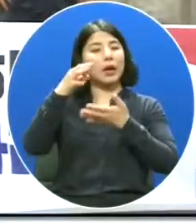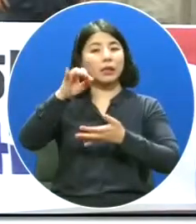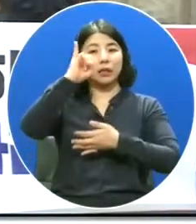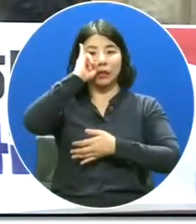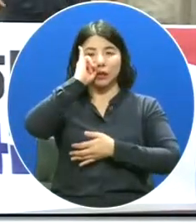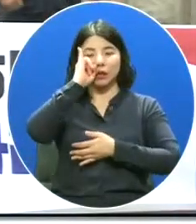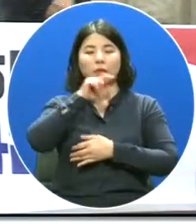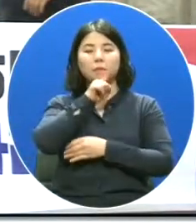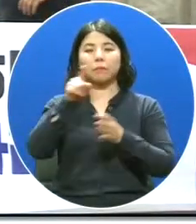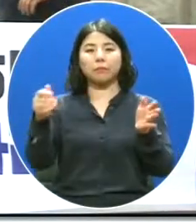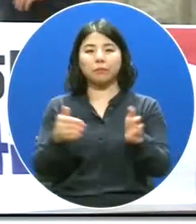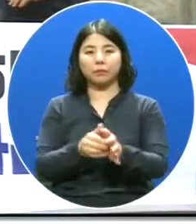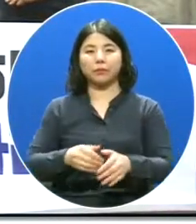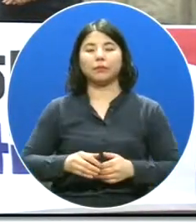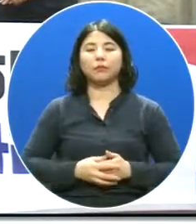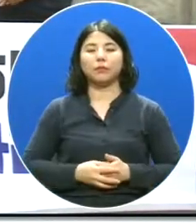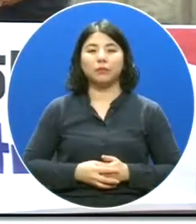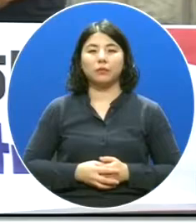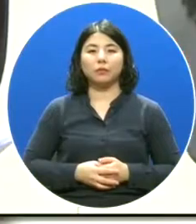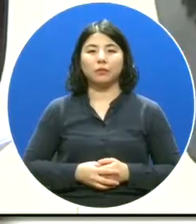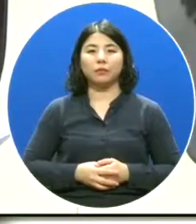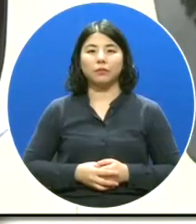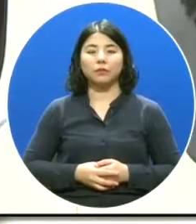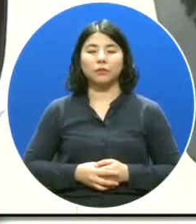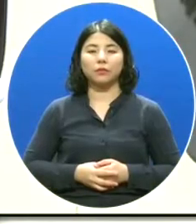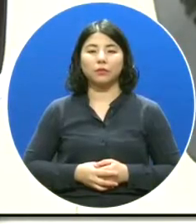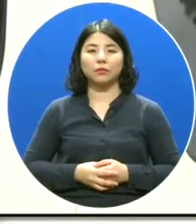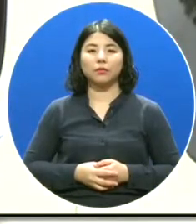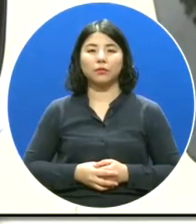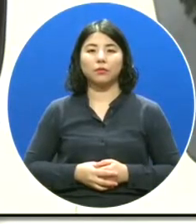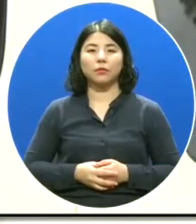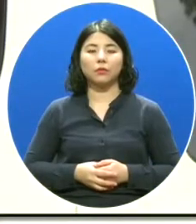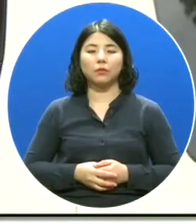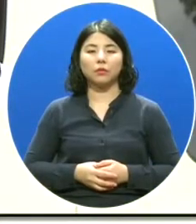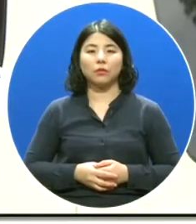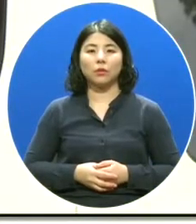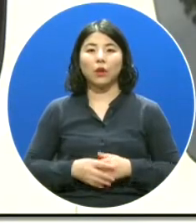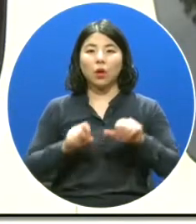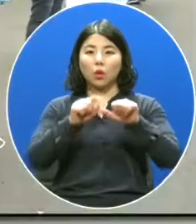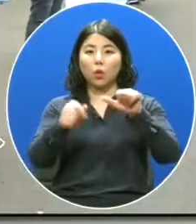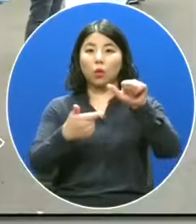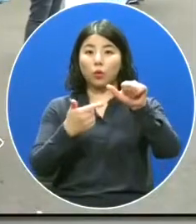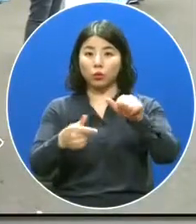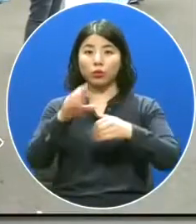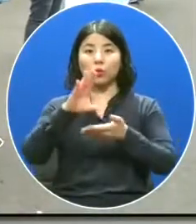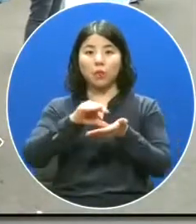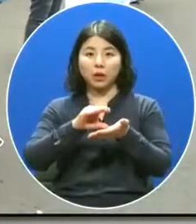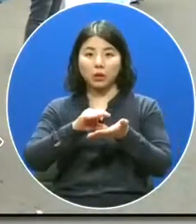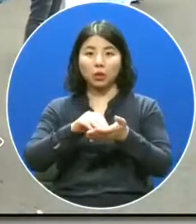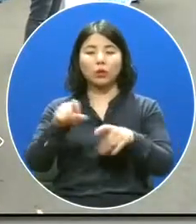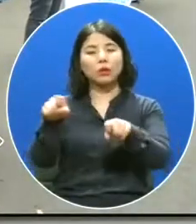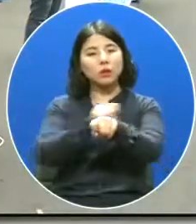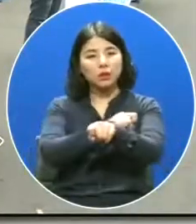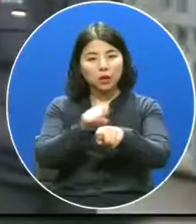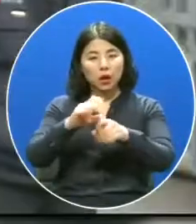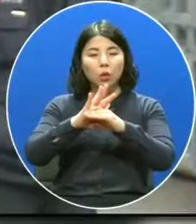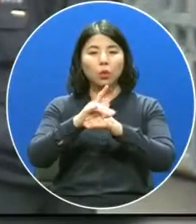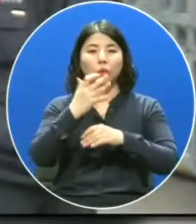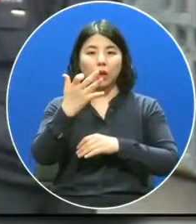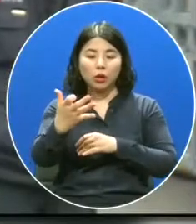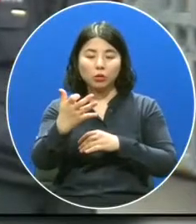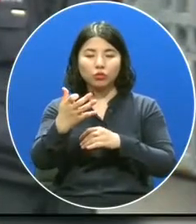있는 공론장을 형성하고 있음을 부정할 수 없습니다. 코로나19로 어려움을 겪고 있는 5월 6일 방송에서는